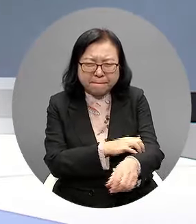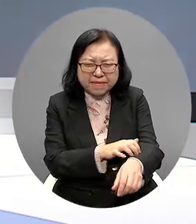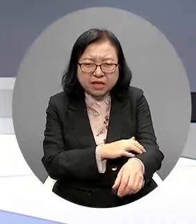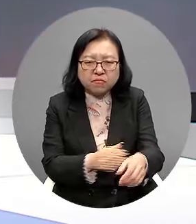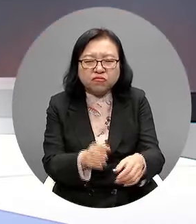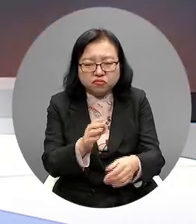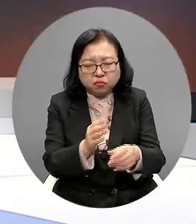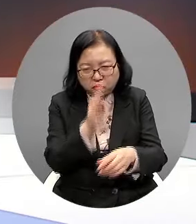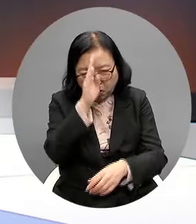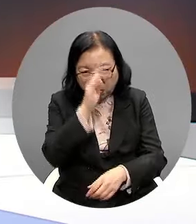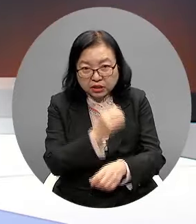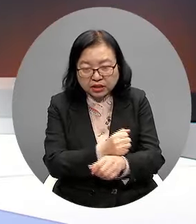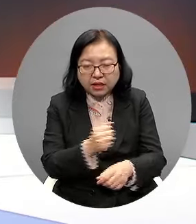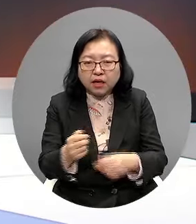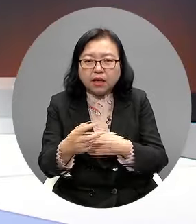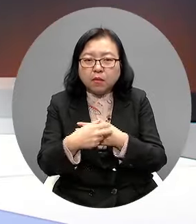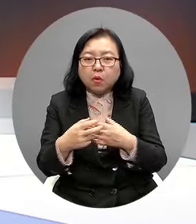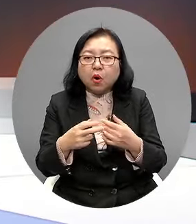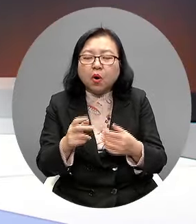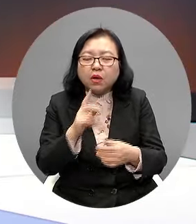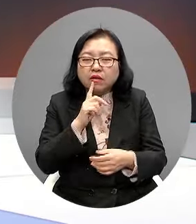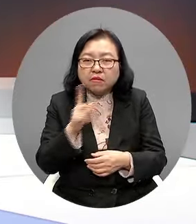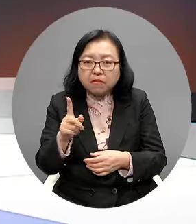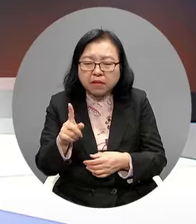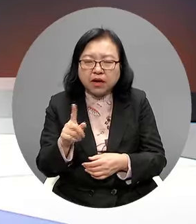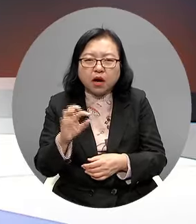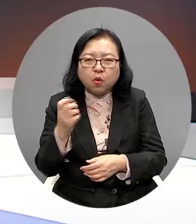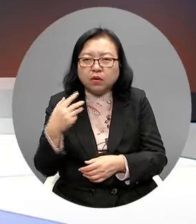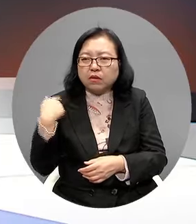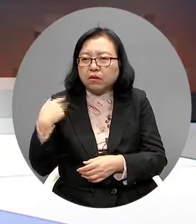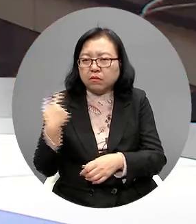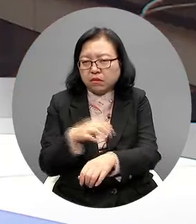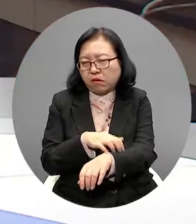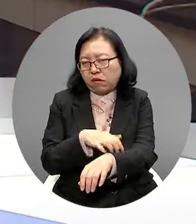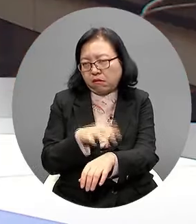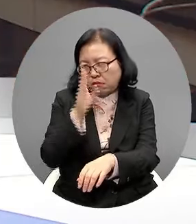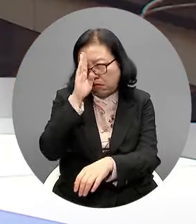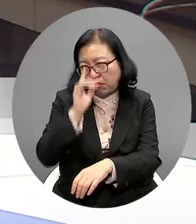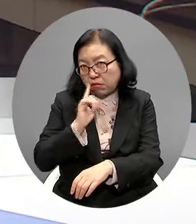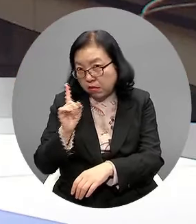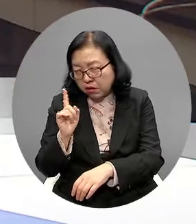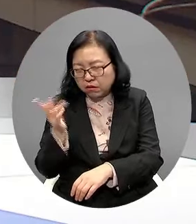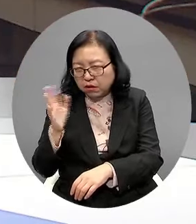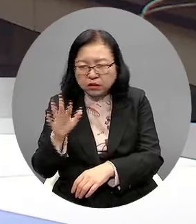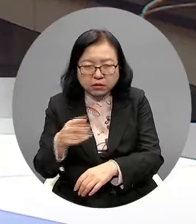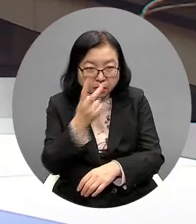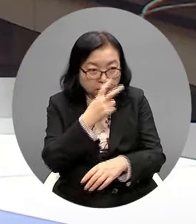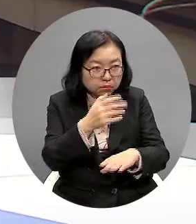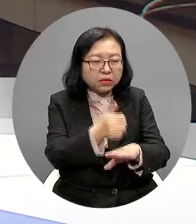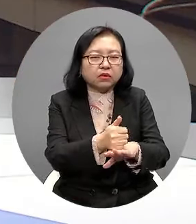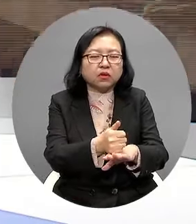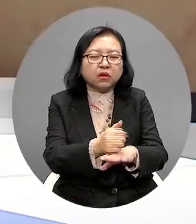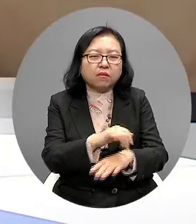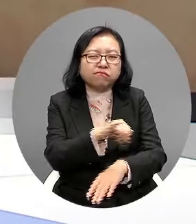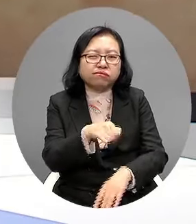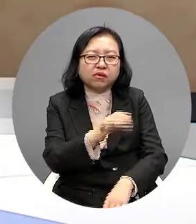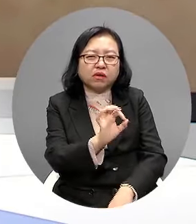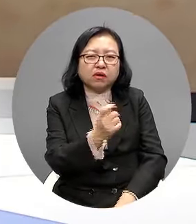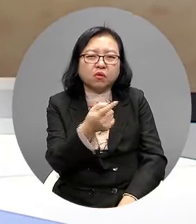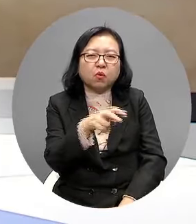병원에서는 원인을 알 수 없는 피부병이라고 주장했지만 환자들을 검사해 보니 옴 진드기가 번진 것으로